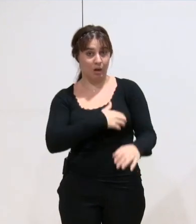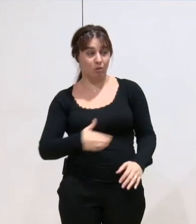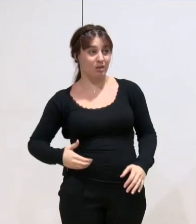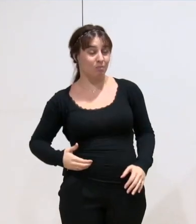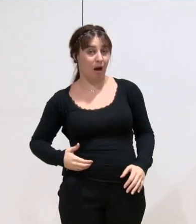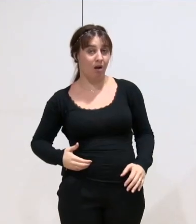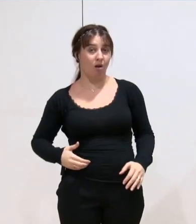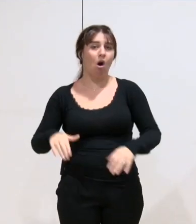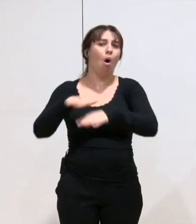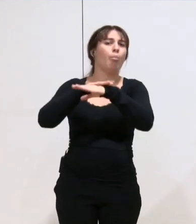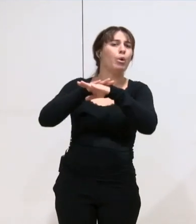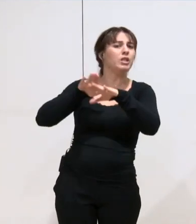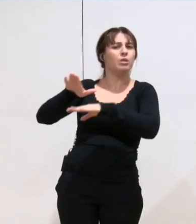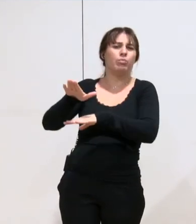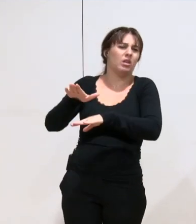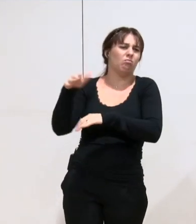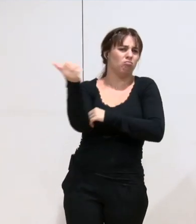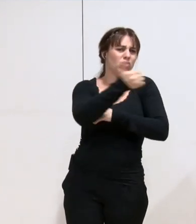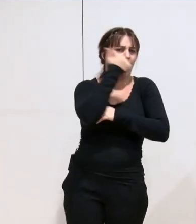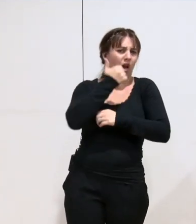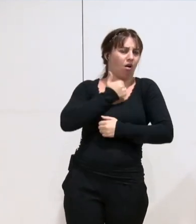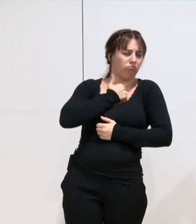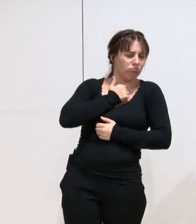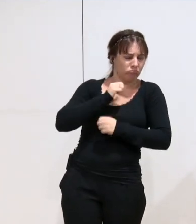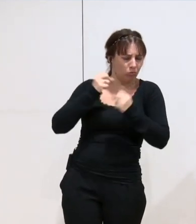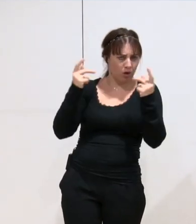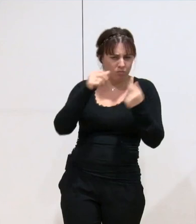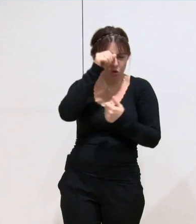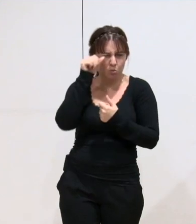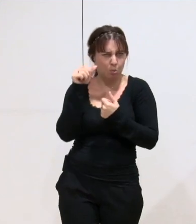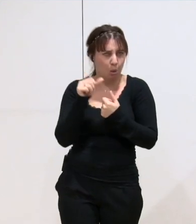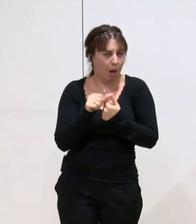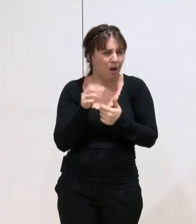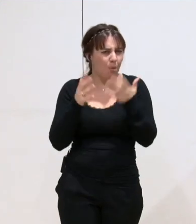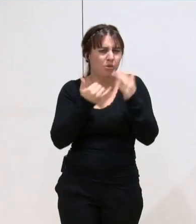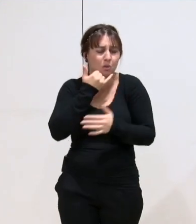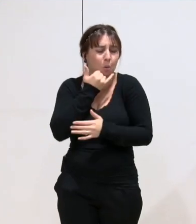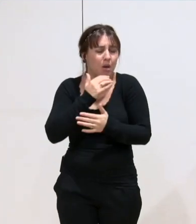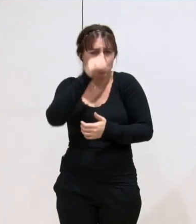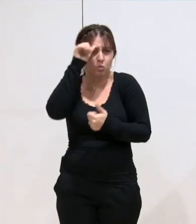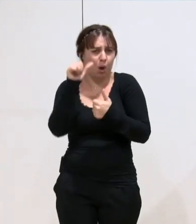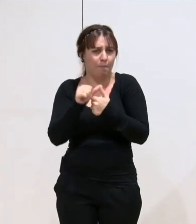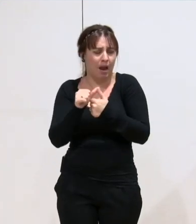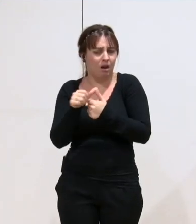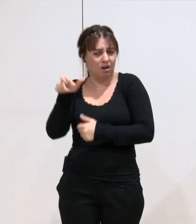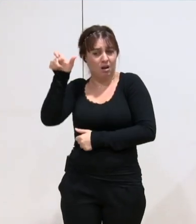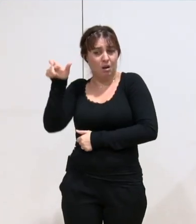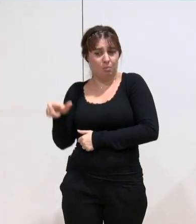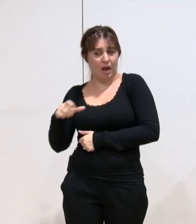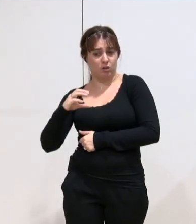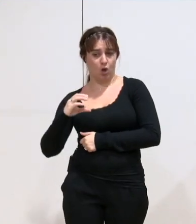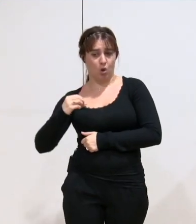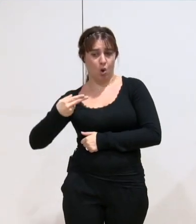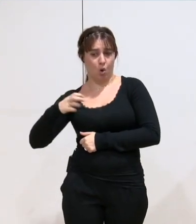plan des convictions politiques. Je crois me souvenir, mais peut-être que je me trompe, je crois qu'il vous soutenait au moment des